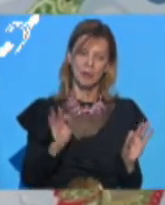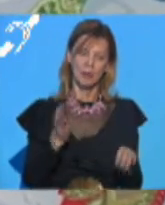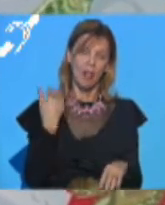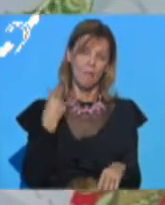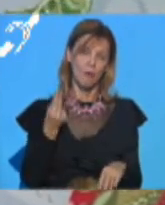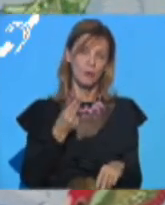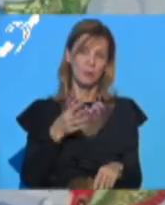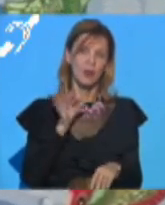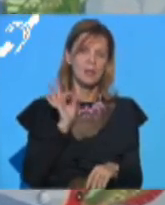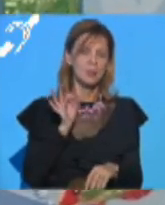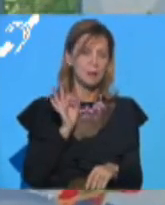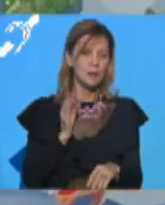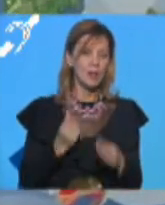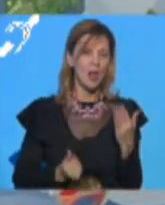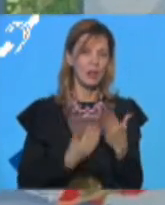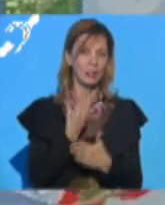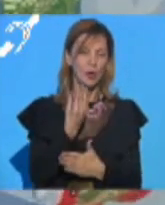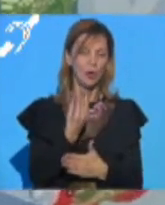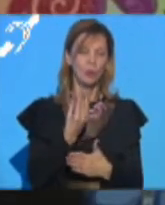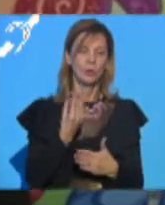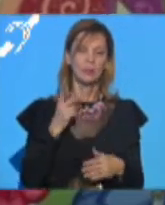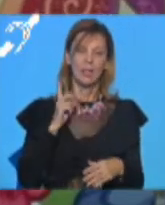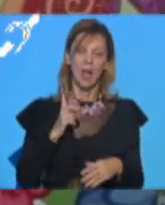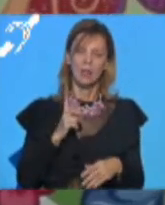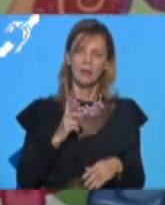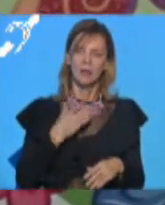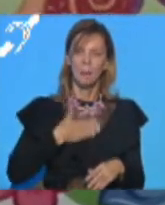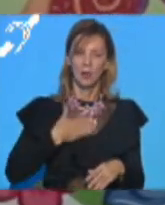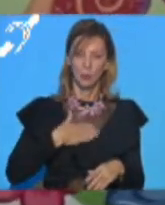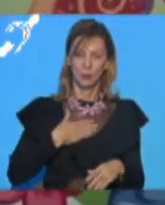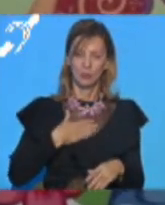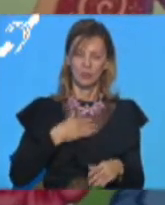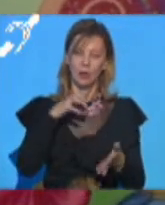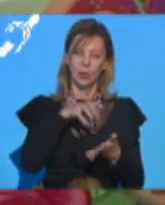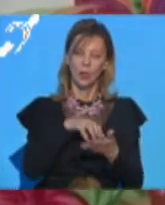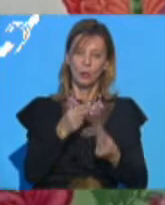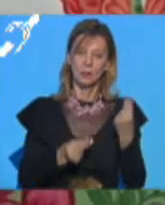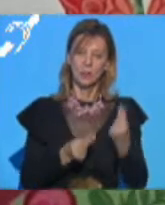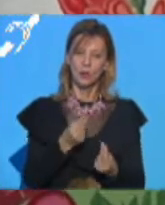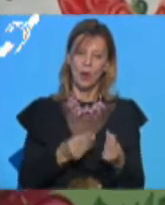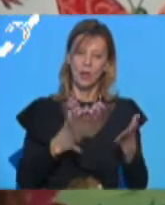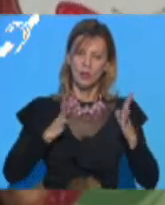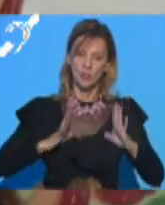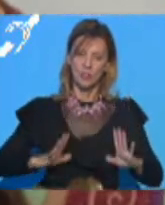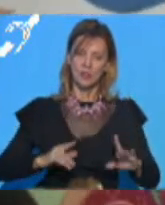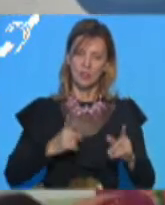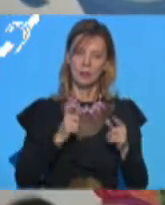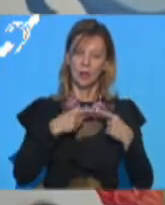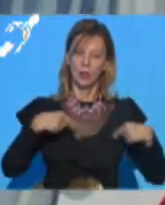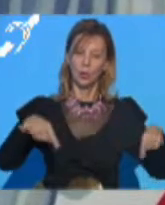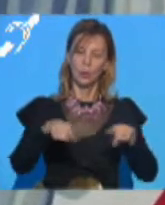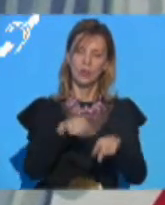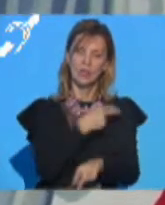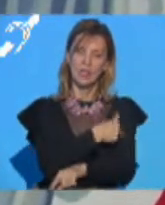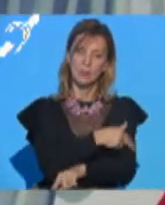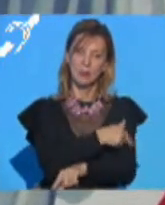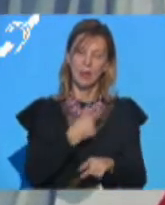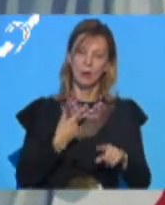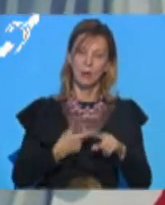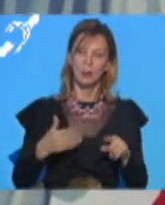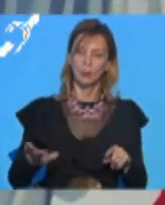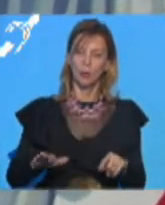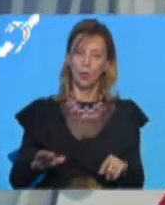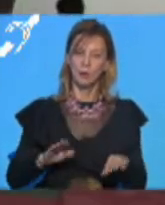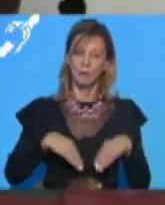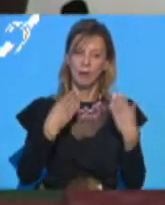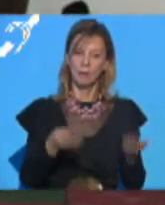special, ceva nou, dar plăcut. Locul de joacă și relaxare din curtea Spitalului de Pediatrie din Pitești